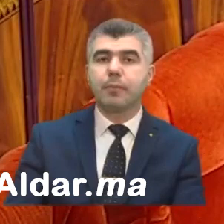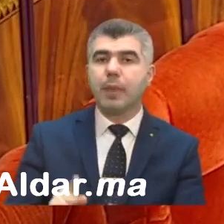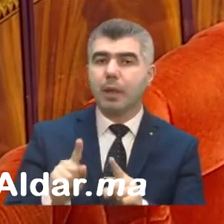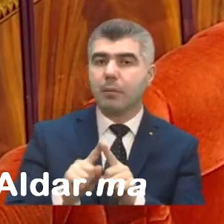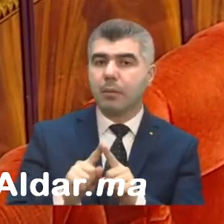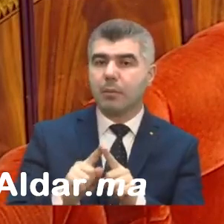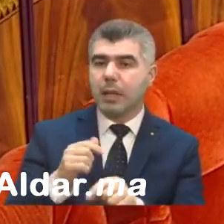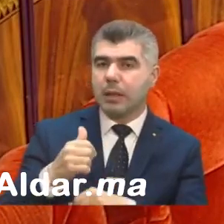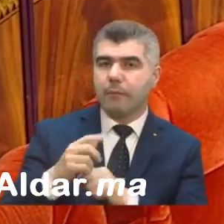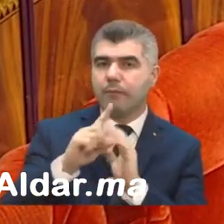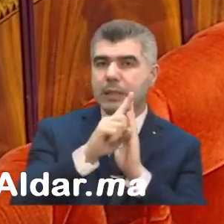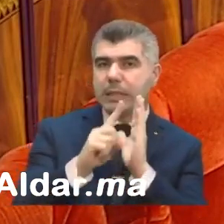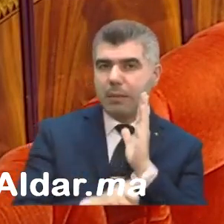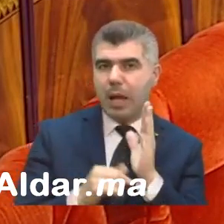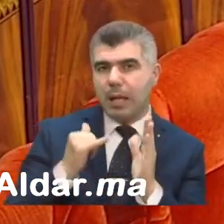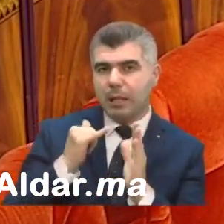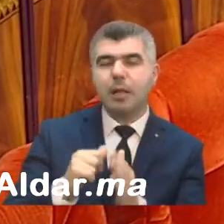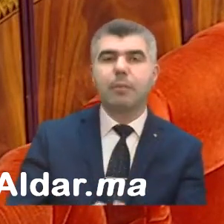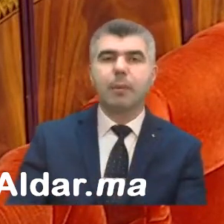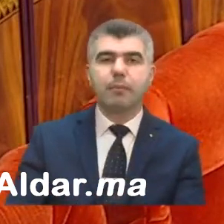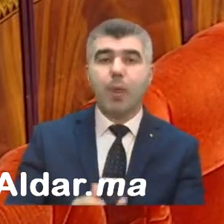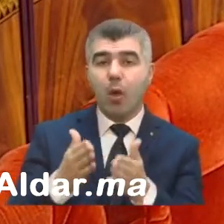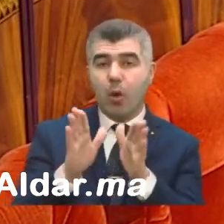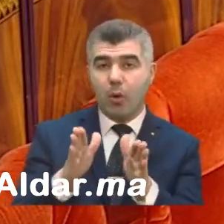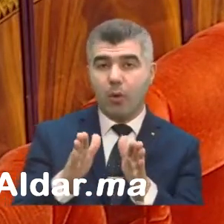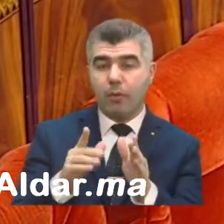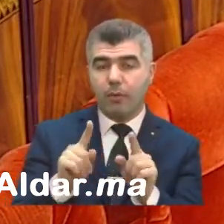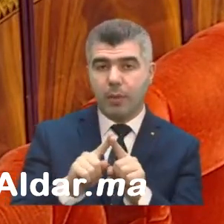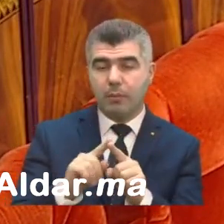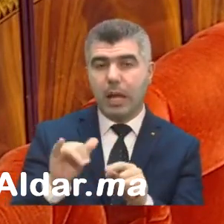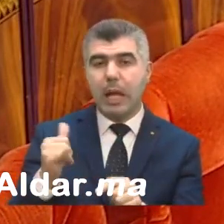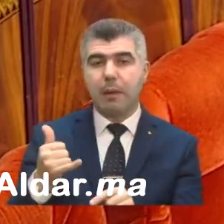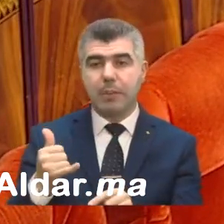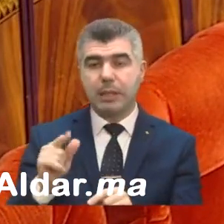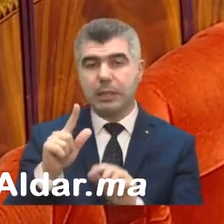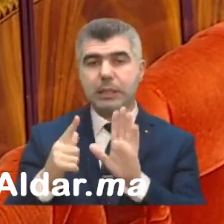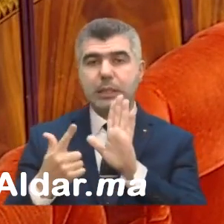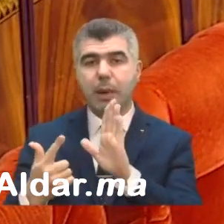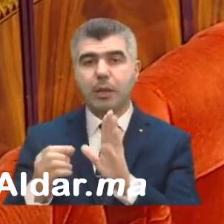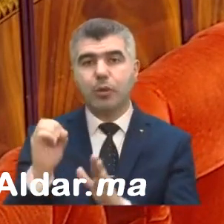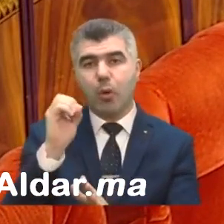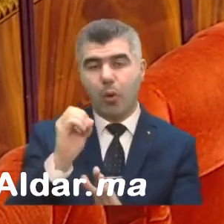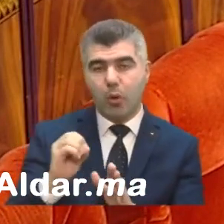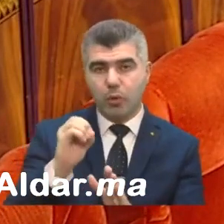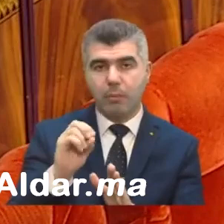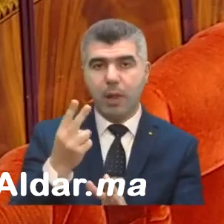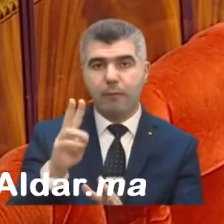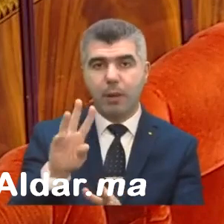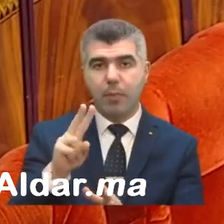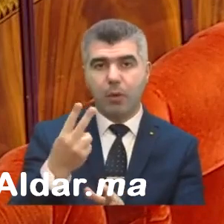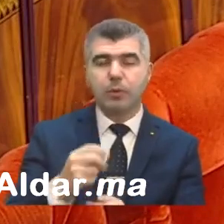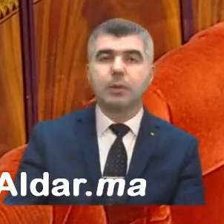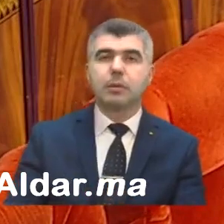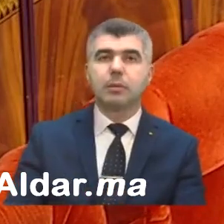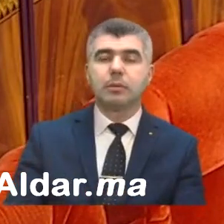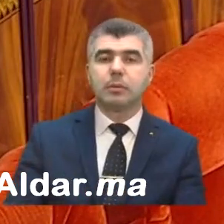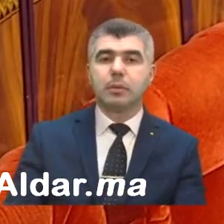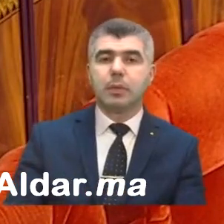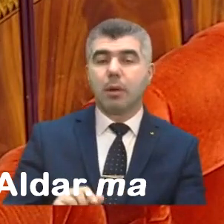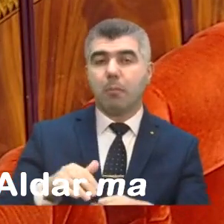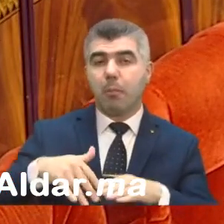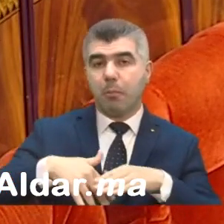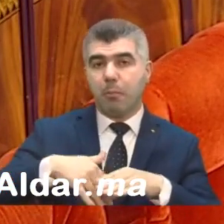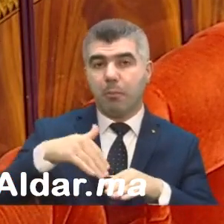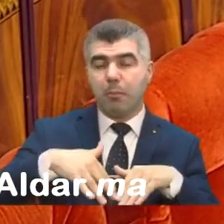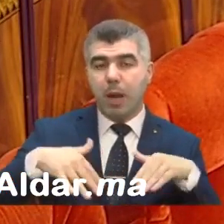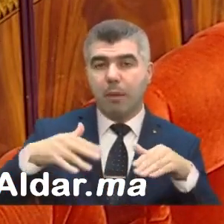ديال الحكومة. منذ افتتاح هذه الولاية إلى غاية يوم الخميس 17 أكتوبر 2024 توصلت الحكومة بمجلس النواب